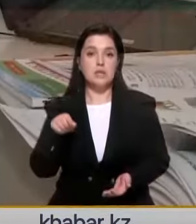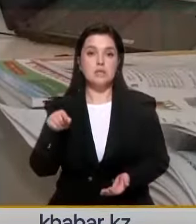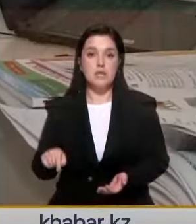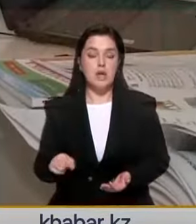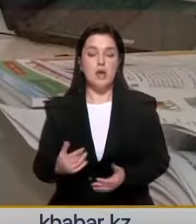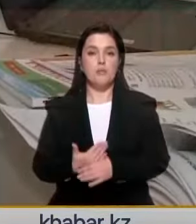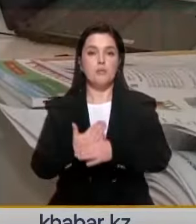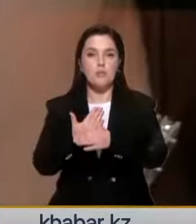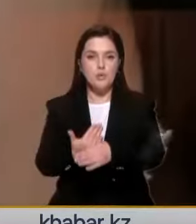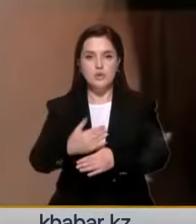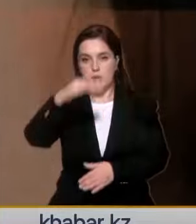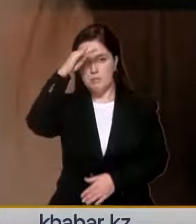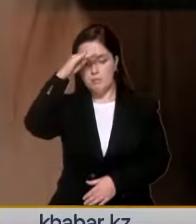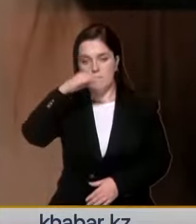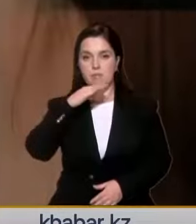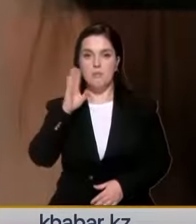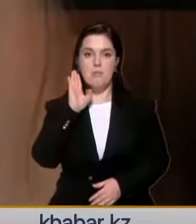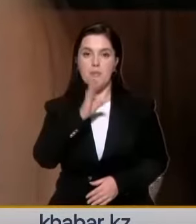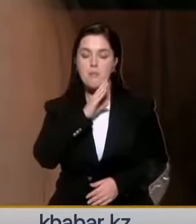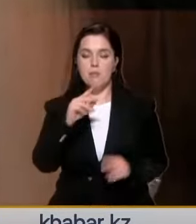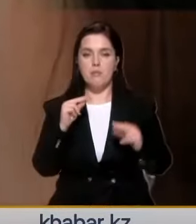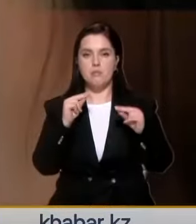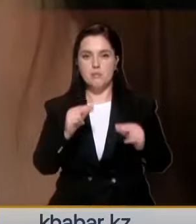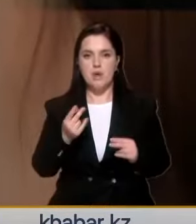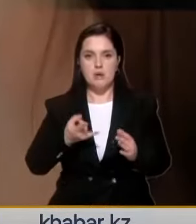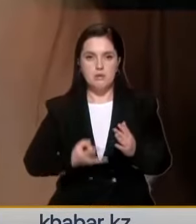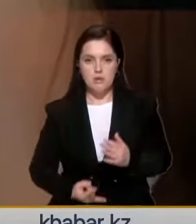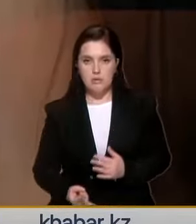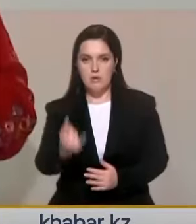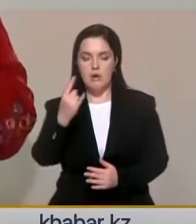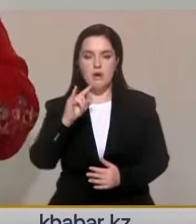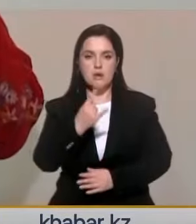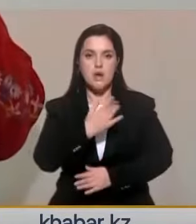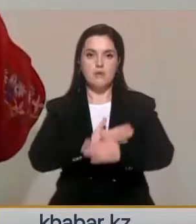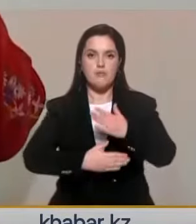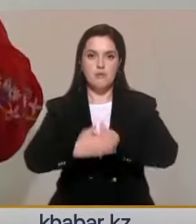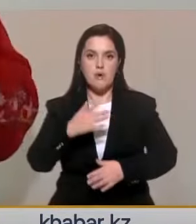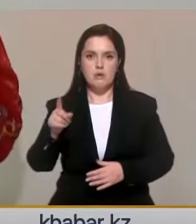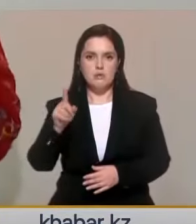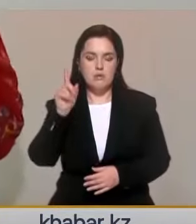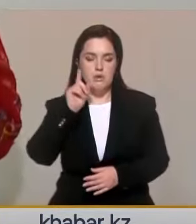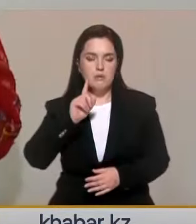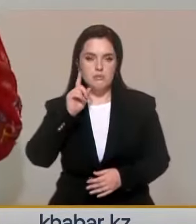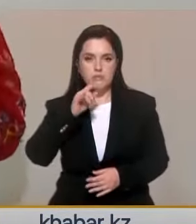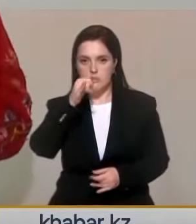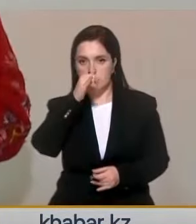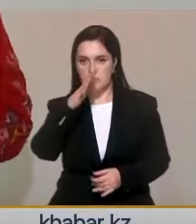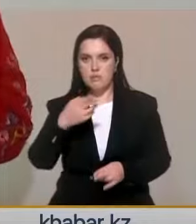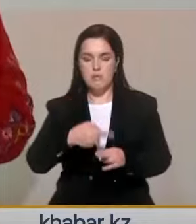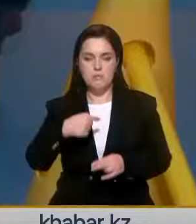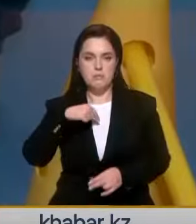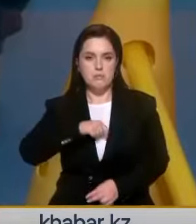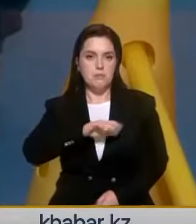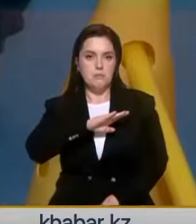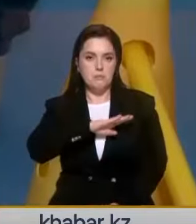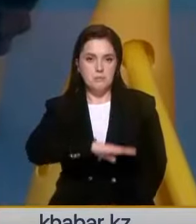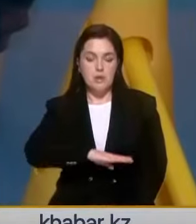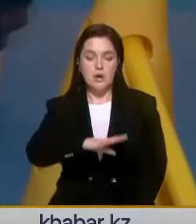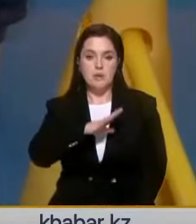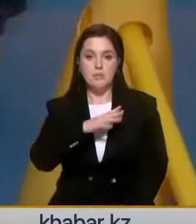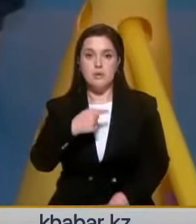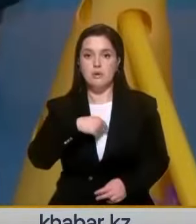помощь и родителям айслу призналась что когда родила особенного ребёнка не могла долго справиться с настигают депрессией от